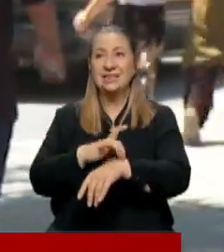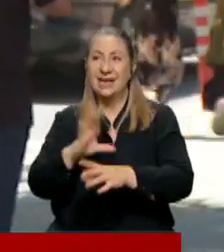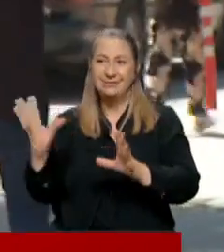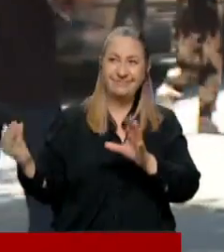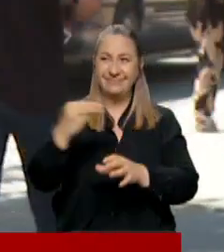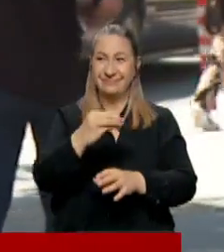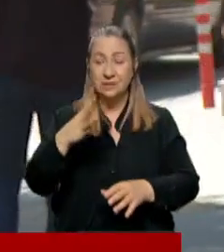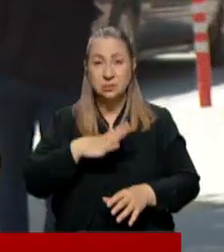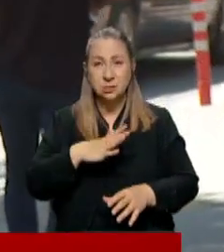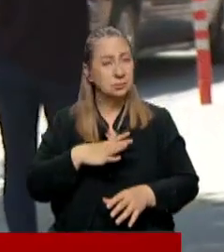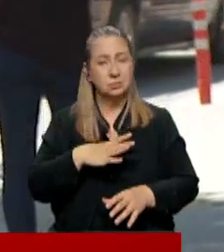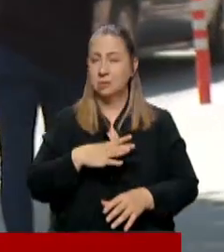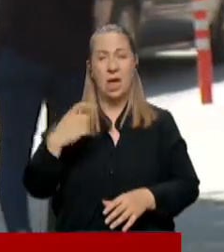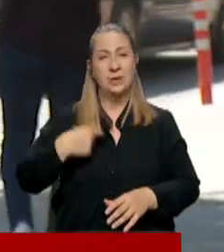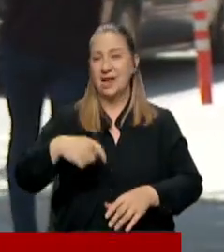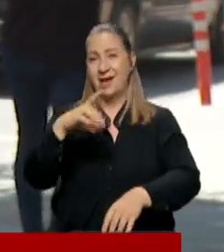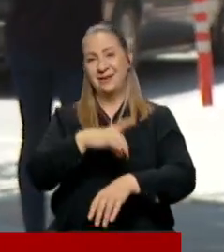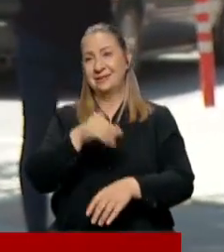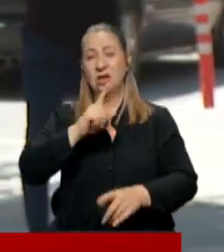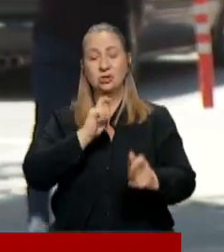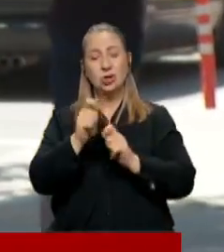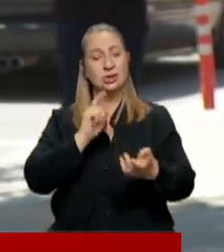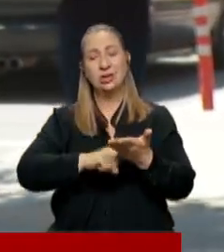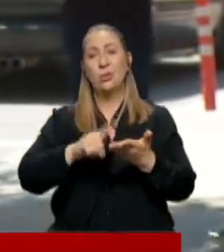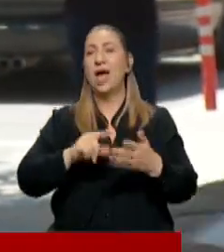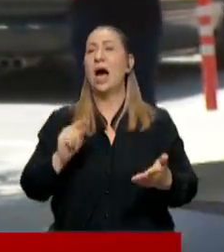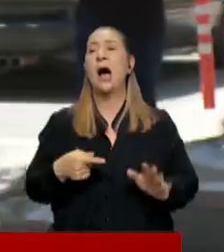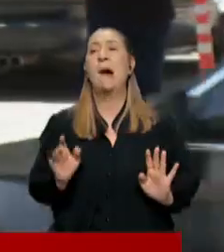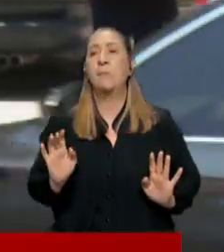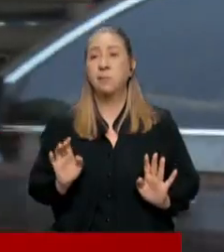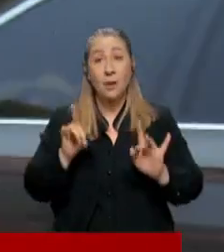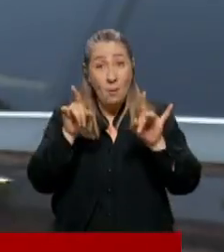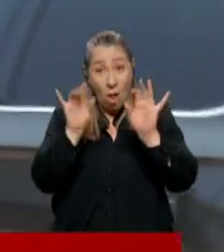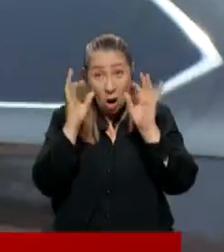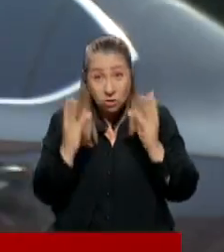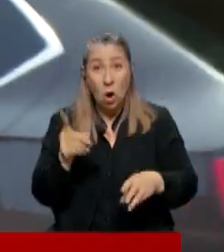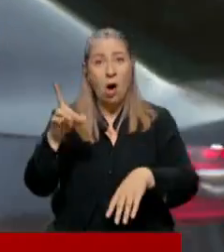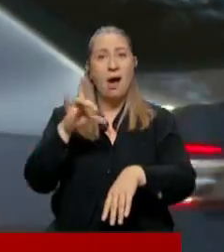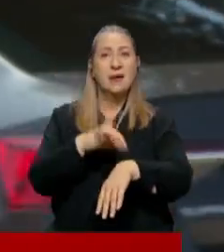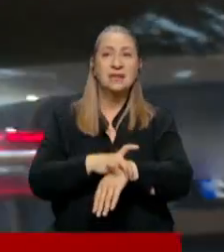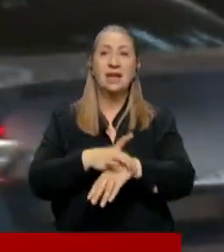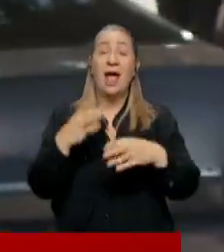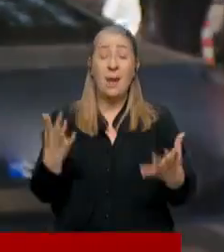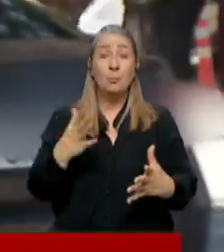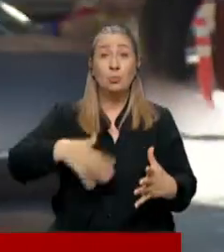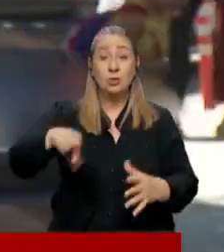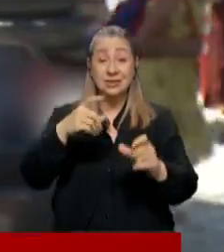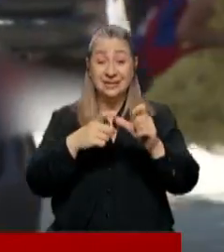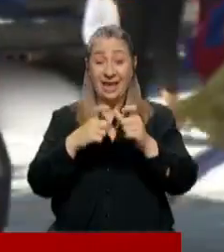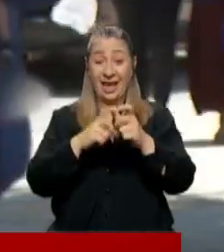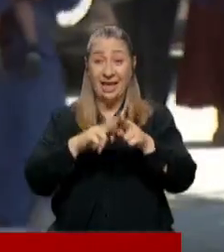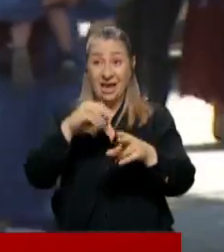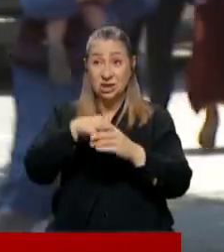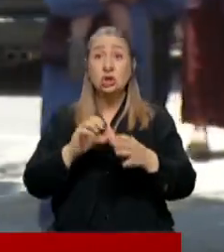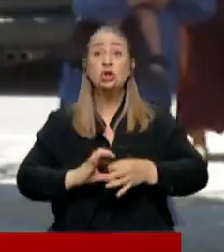sokulmak istendi ama birçok özel hastane sözleşme imzalamadı. Böyle olunca da o hastaneler hem bütün SGK'lılar